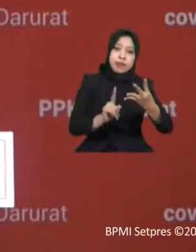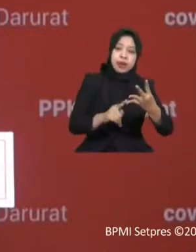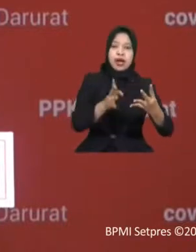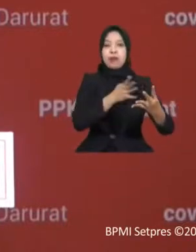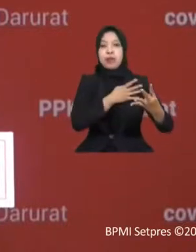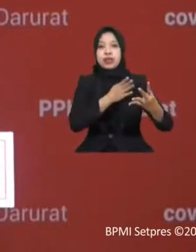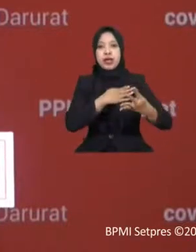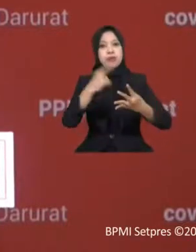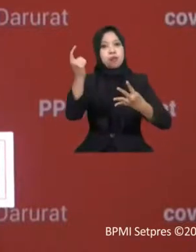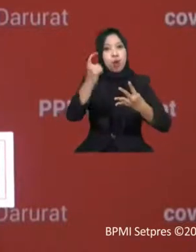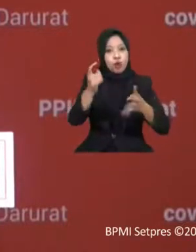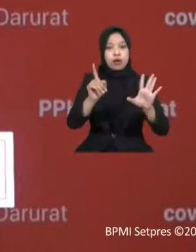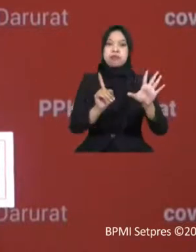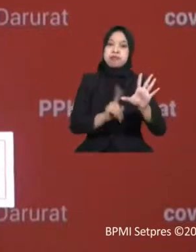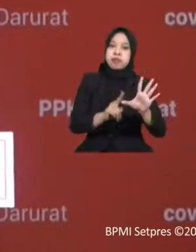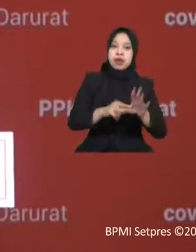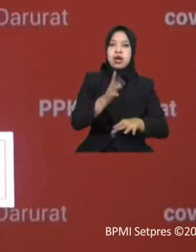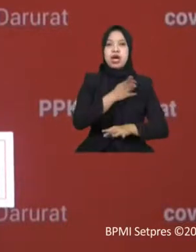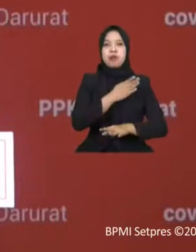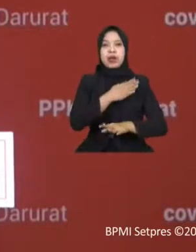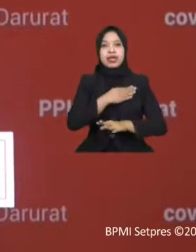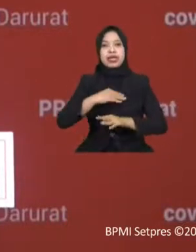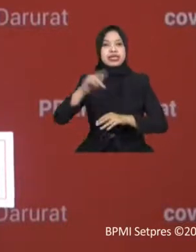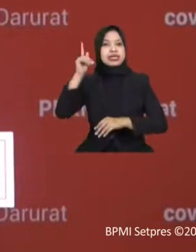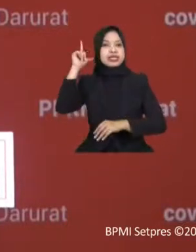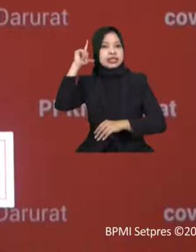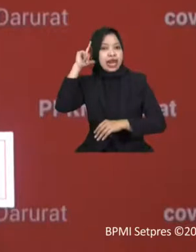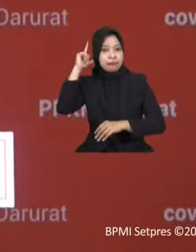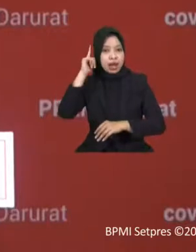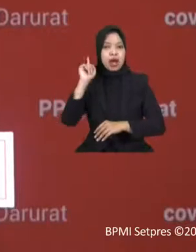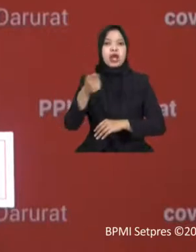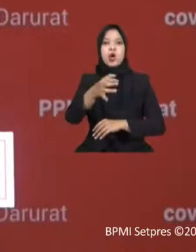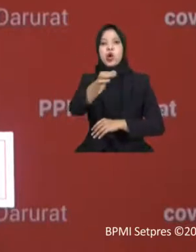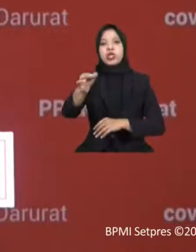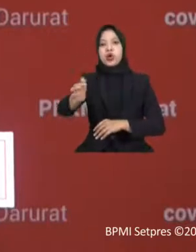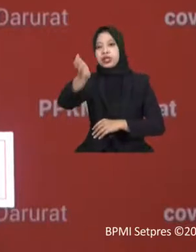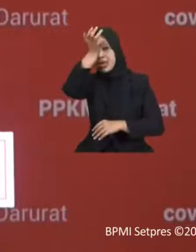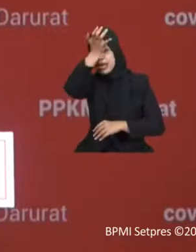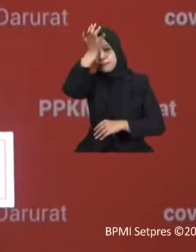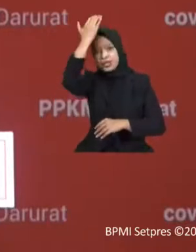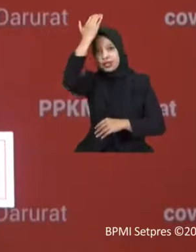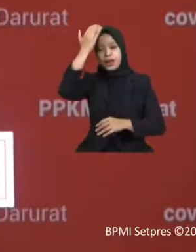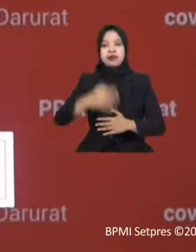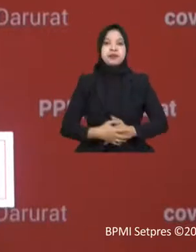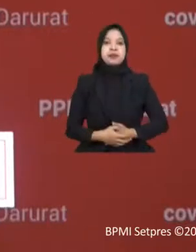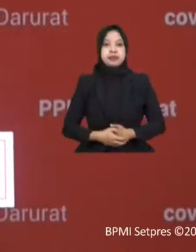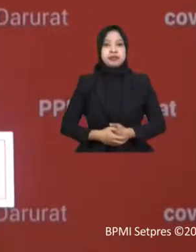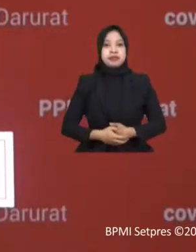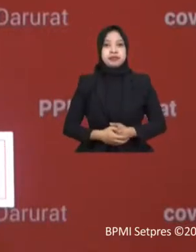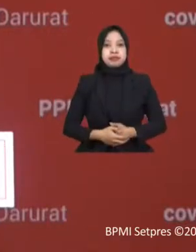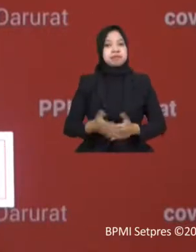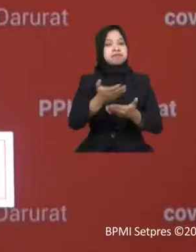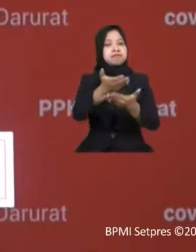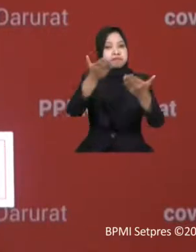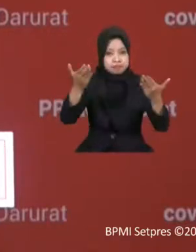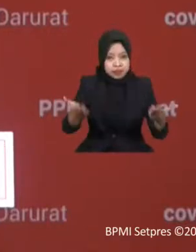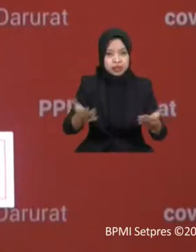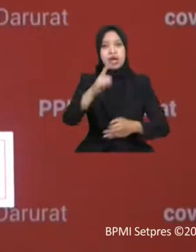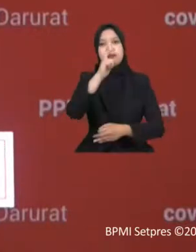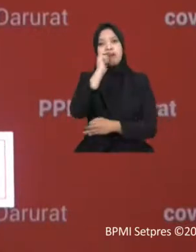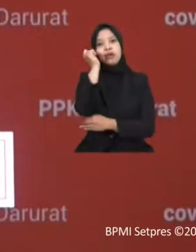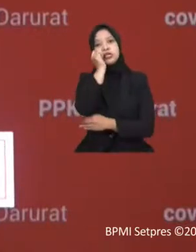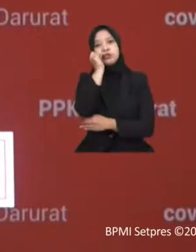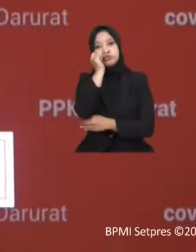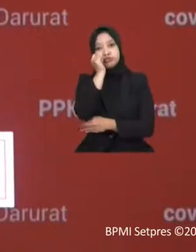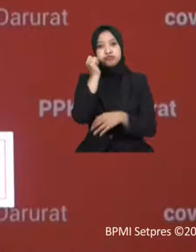Kabupaten Bogor Kabupaten Sleman dan kota Denpasar Bapak Ibu sebangsa setanah